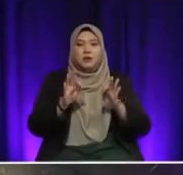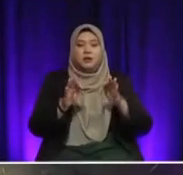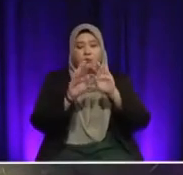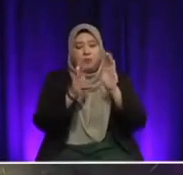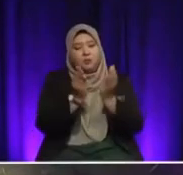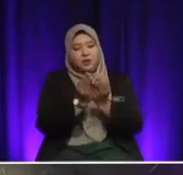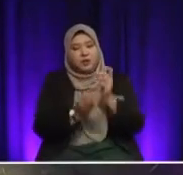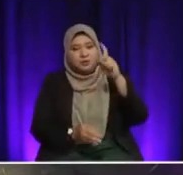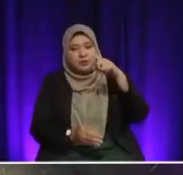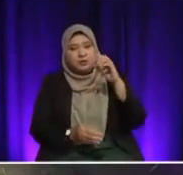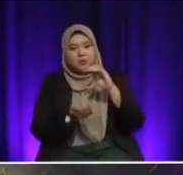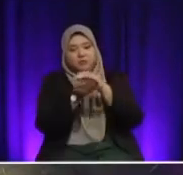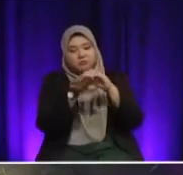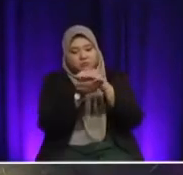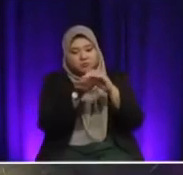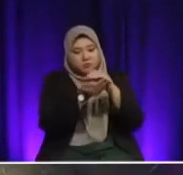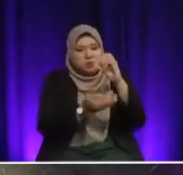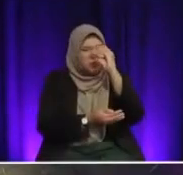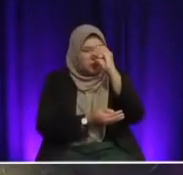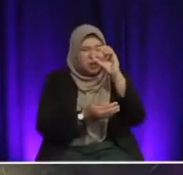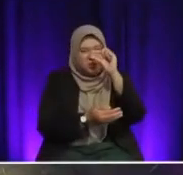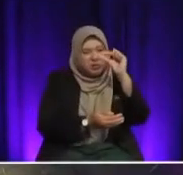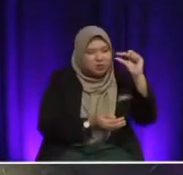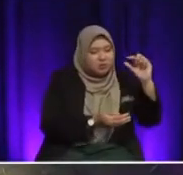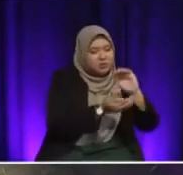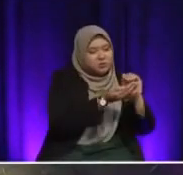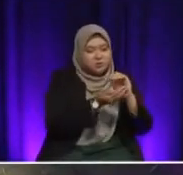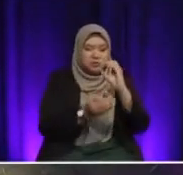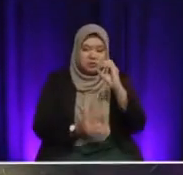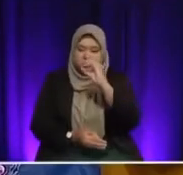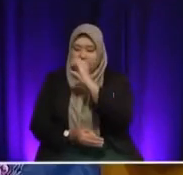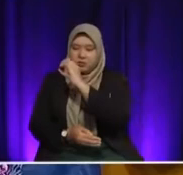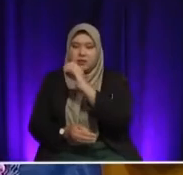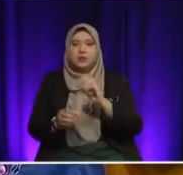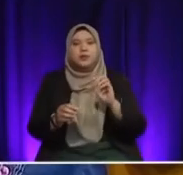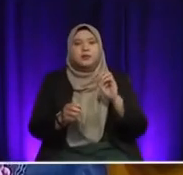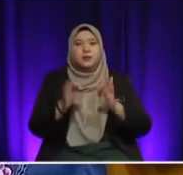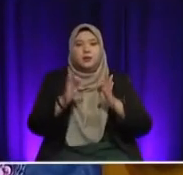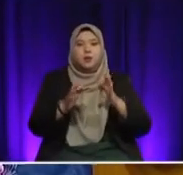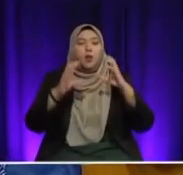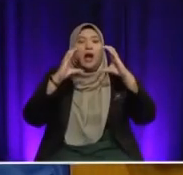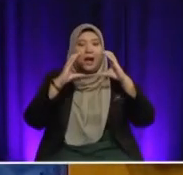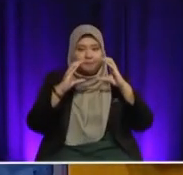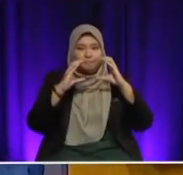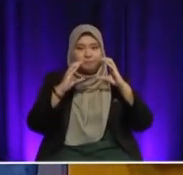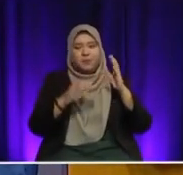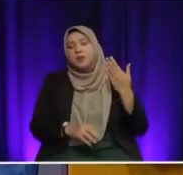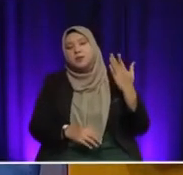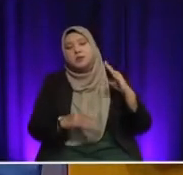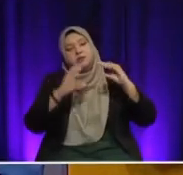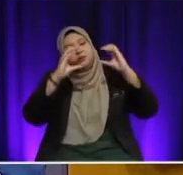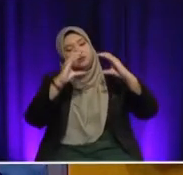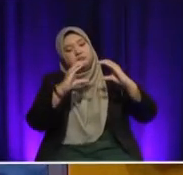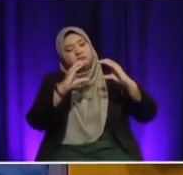dia sampai langkah 5 sama antara berbola kebab dengan daging burger. Okey, tapi kita tengok dulu langkah dia. Satu, kita basuh dan sejuk bekukan